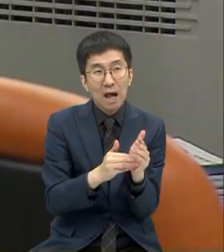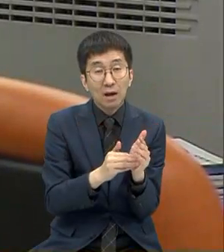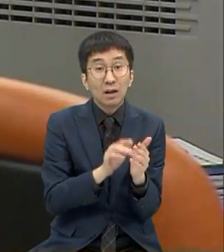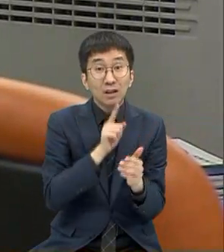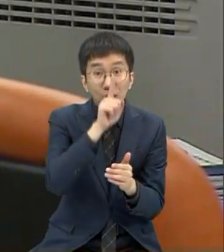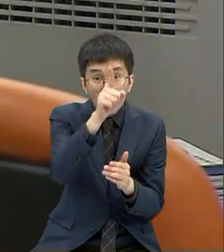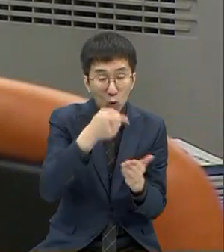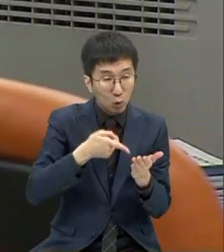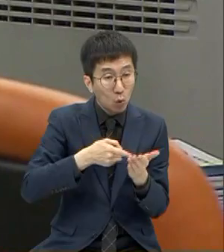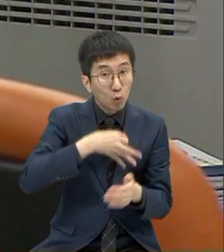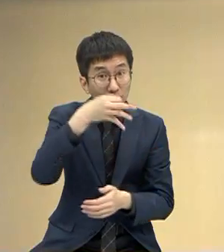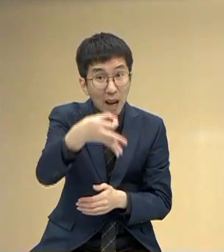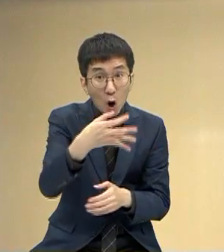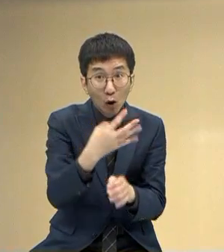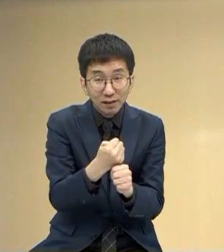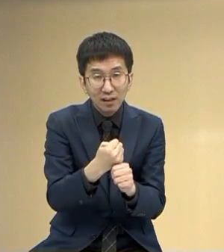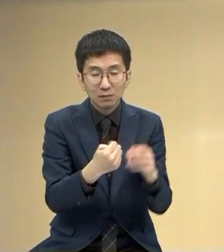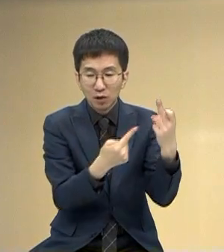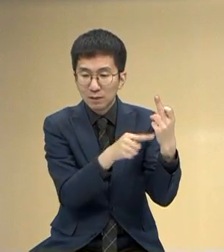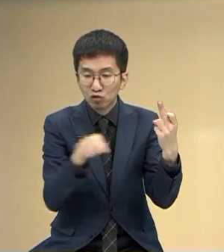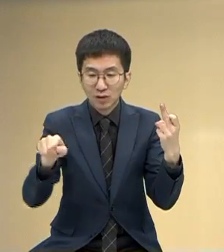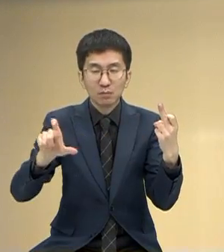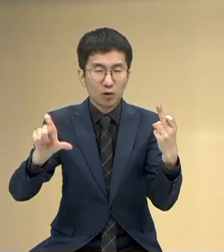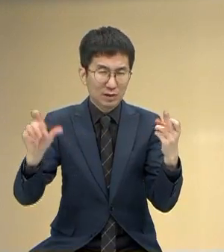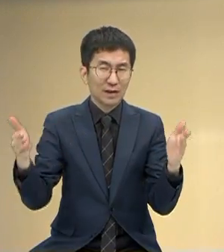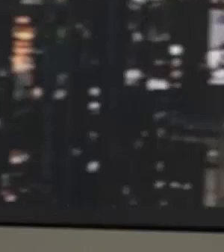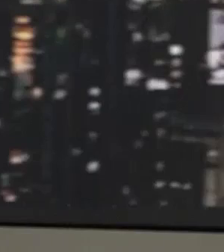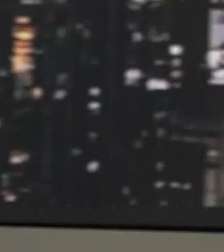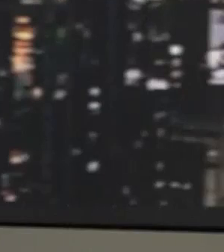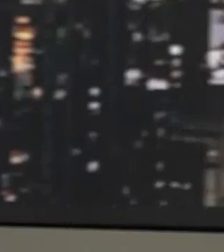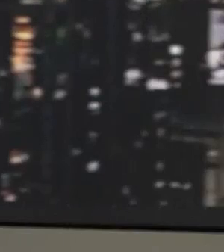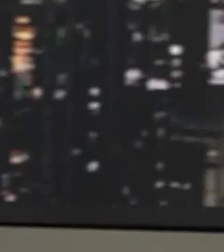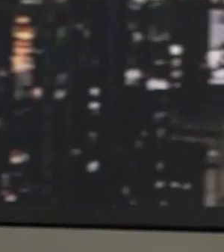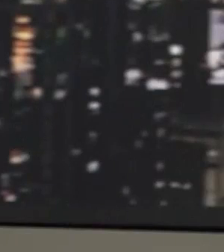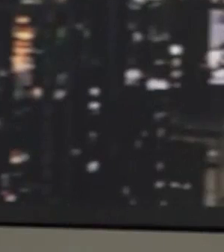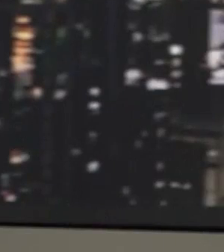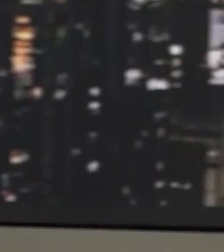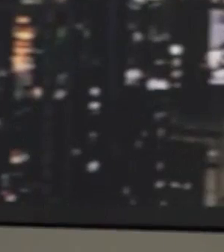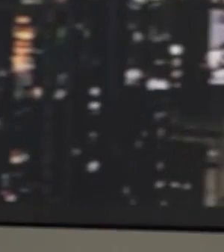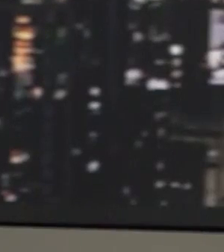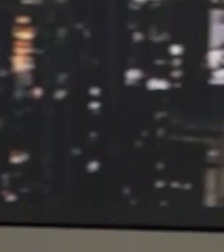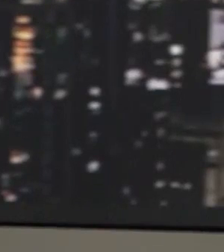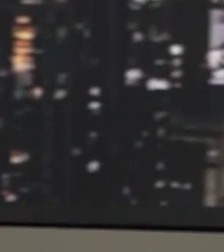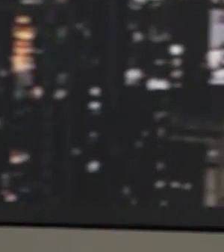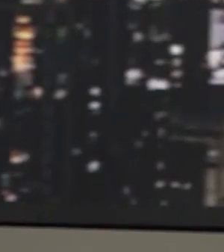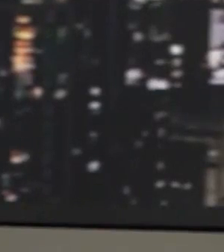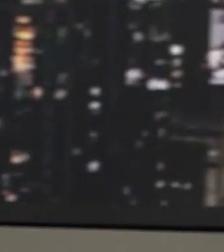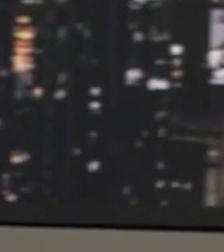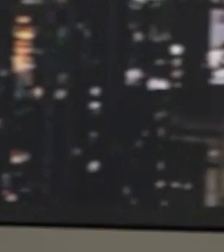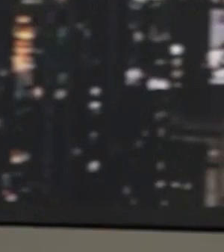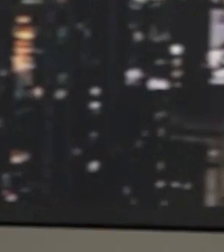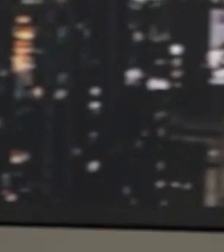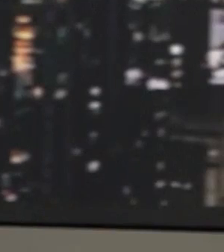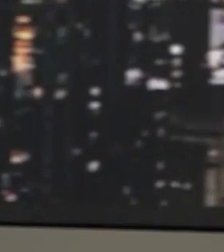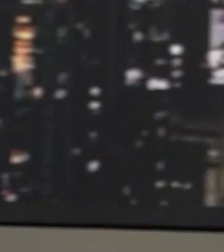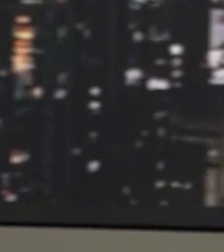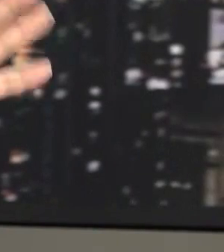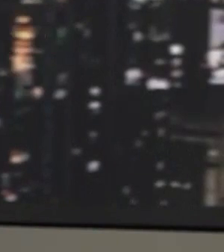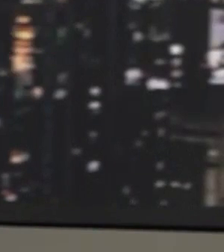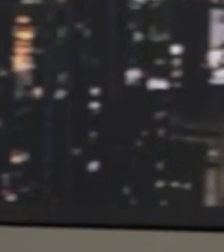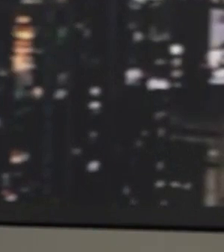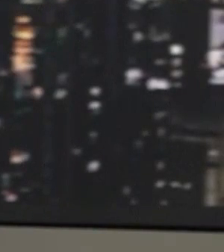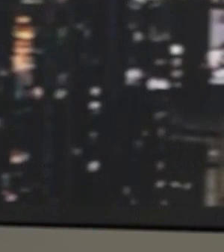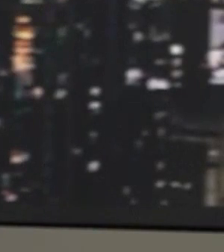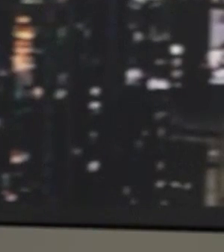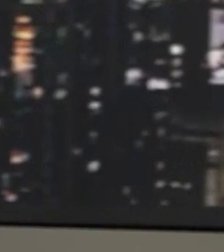15일까지입니다. SBS 조기호입니다. 네, 안녕하십니까? 김현우입니다. 더 많은 뉴스와 라이브 이벤트를 보고 싶으시면